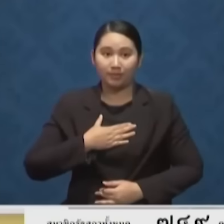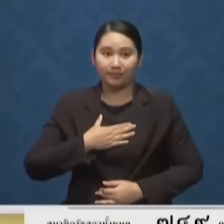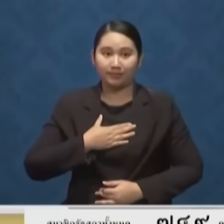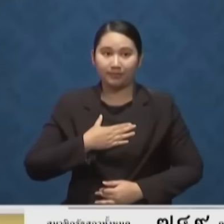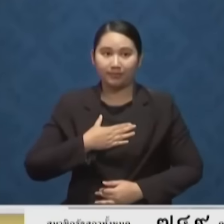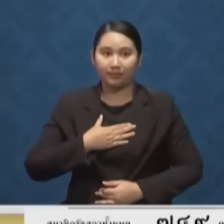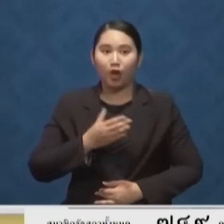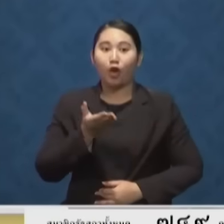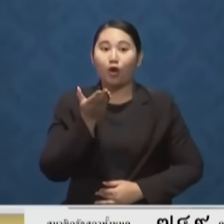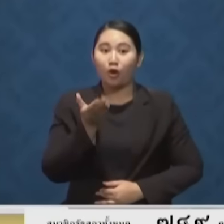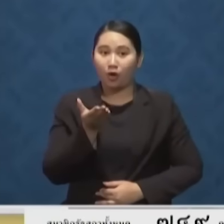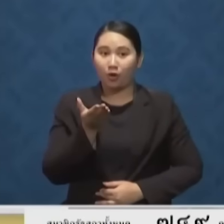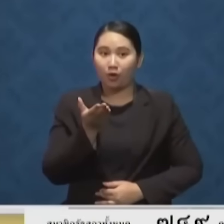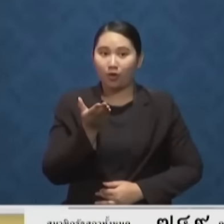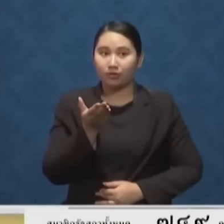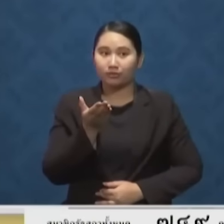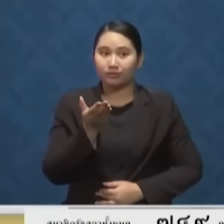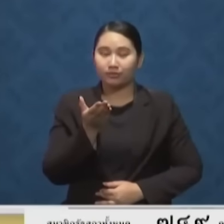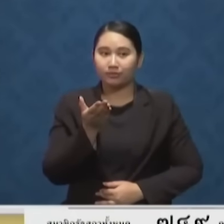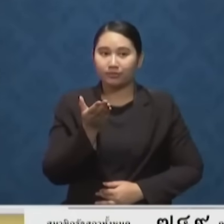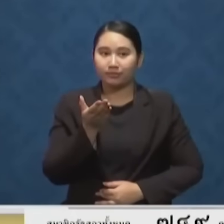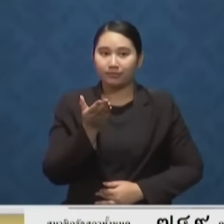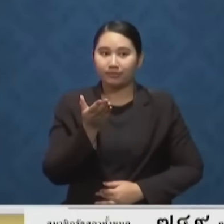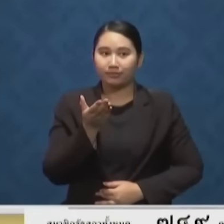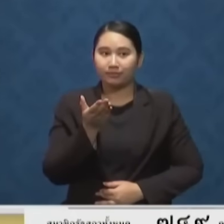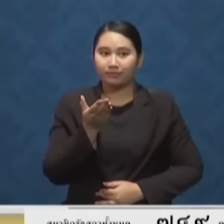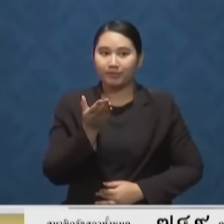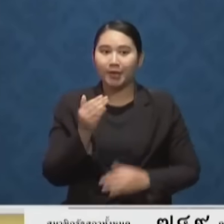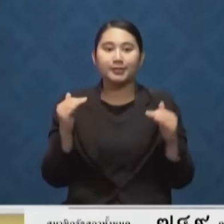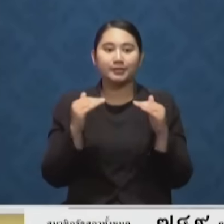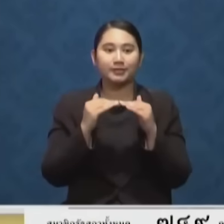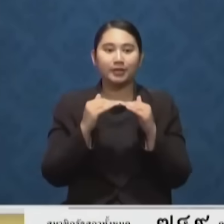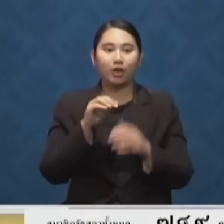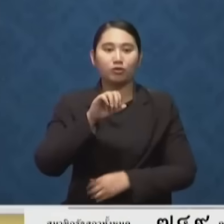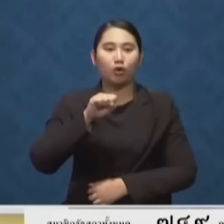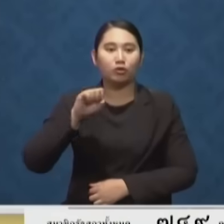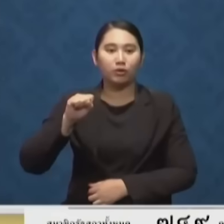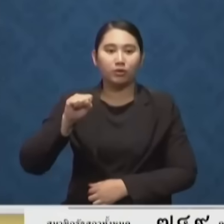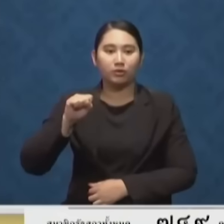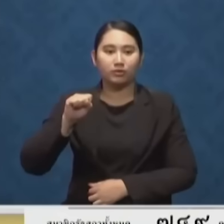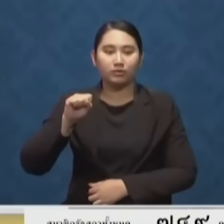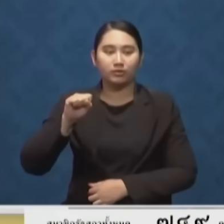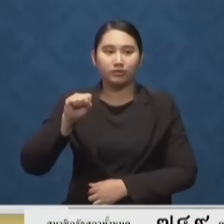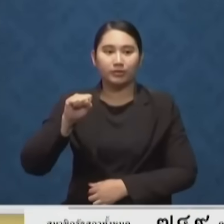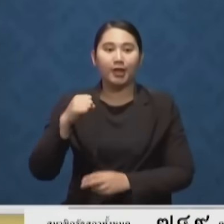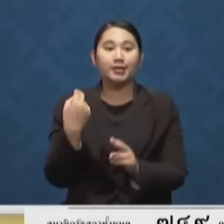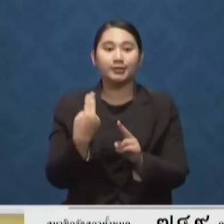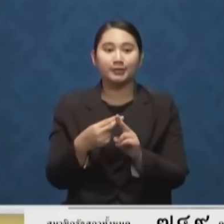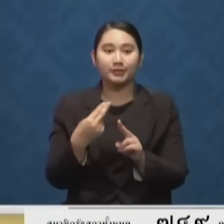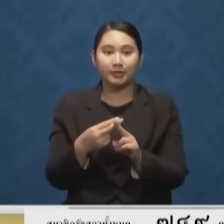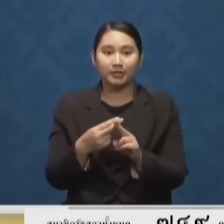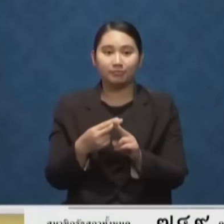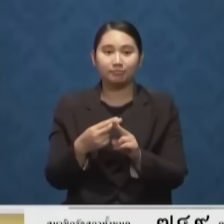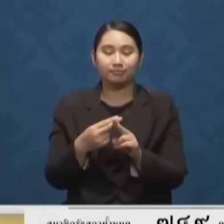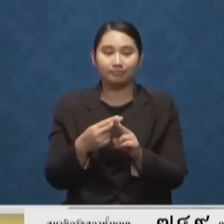ขออนุญาตท่านประธานใช้เอกสิทธิ์ความเป็นสมาชิกสภาผู้แทนราษฎรเสนอชื่อบุคค